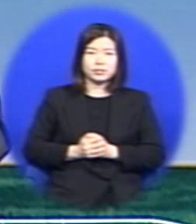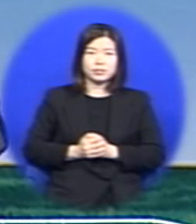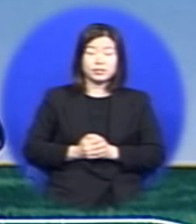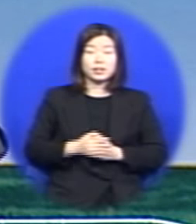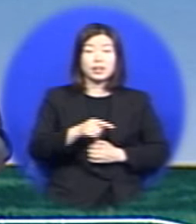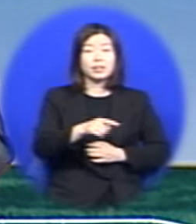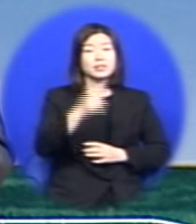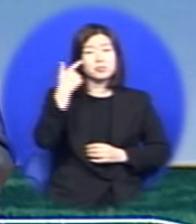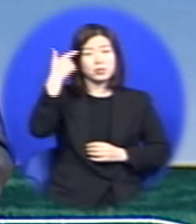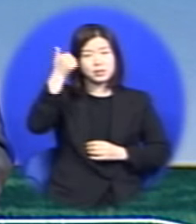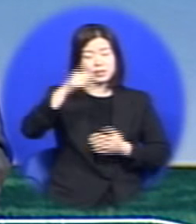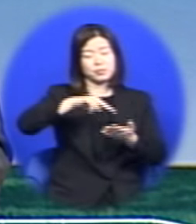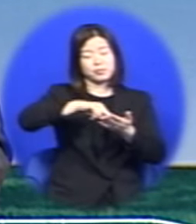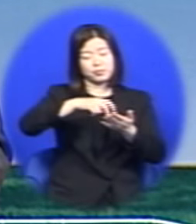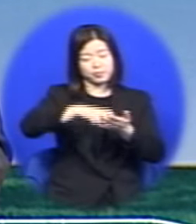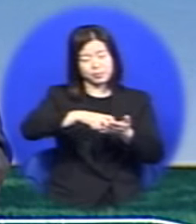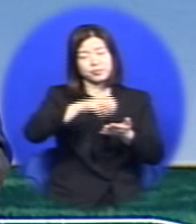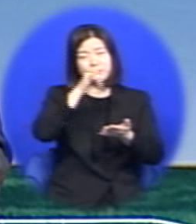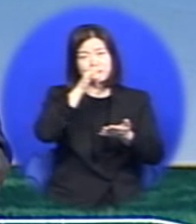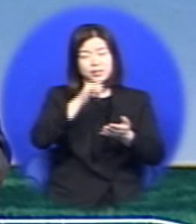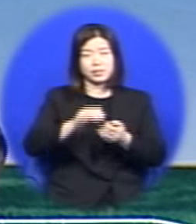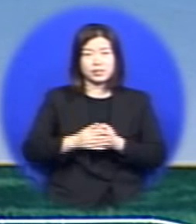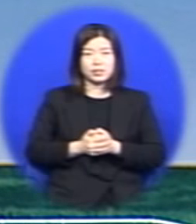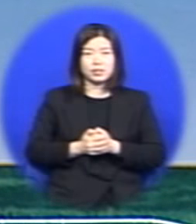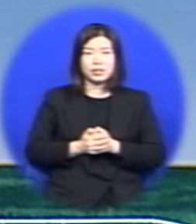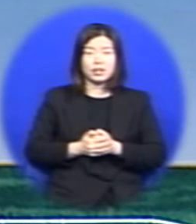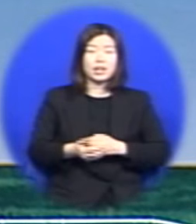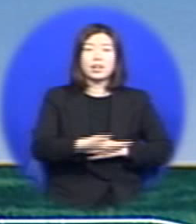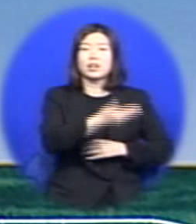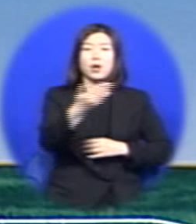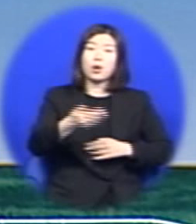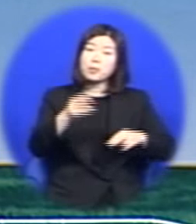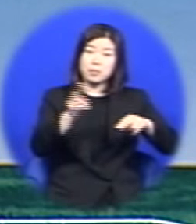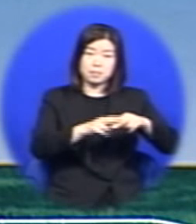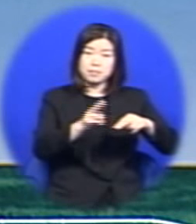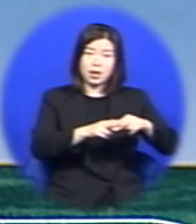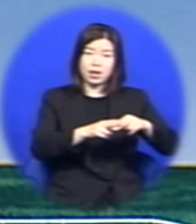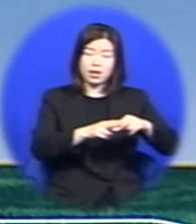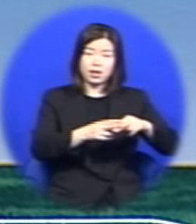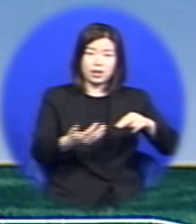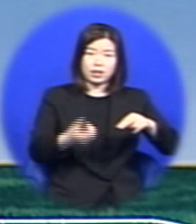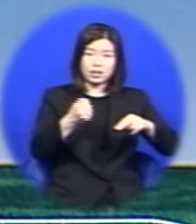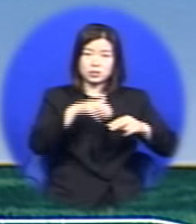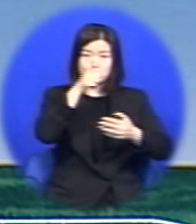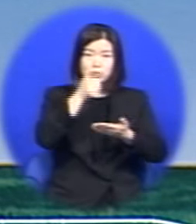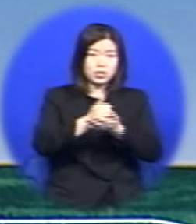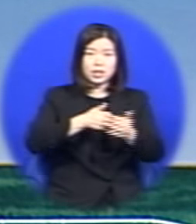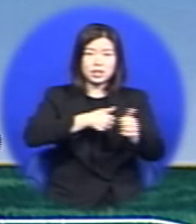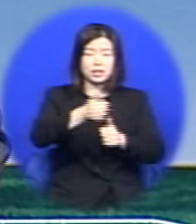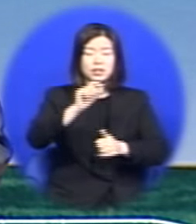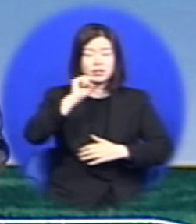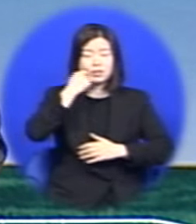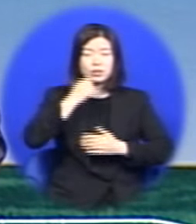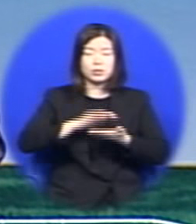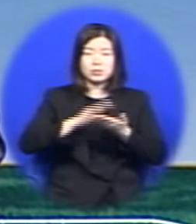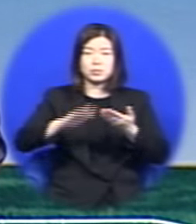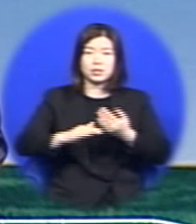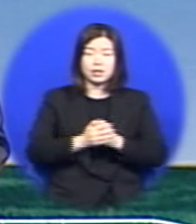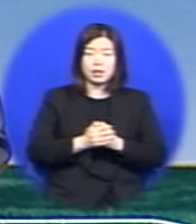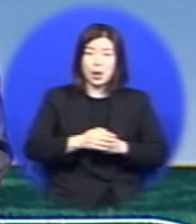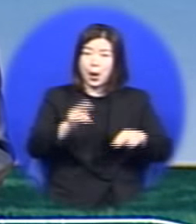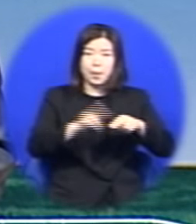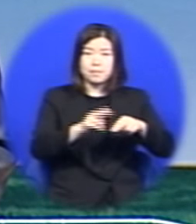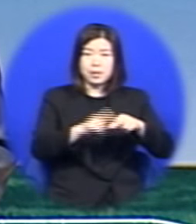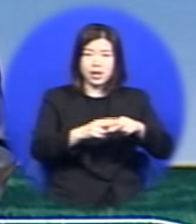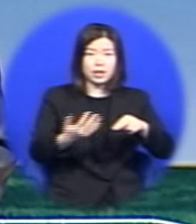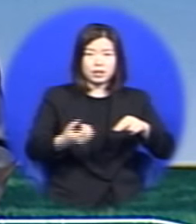그 목사님이 꼬꾸라졌어요. 여러분, 매로 죄를 못 이깁니다. 매로 죄를